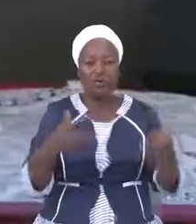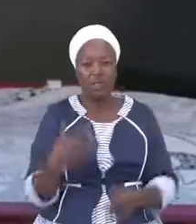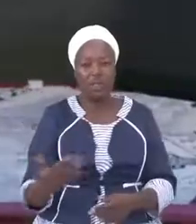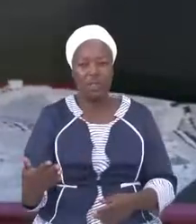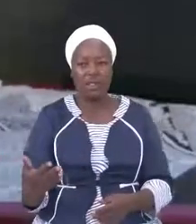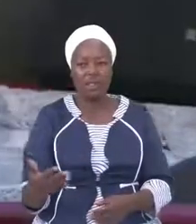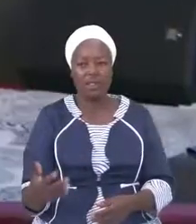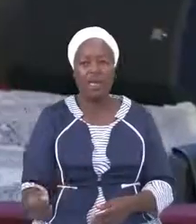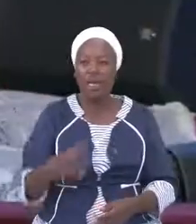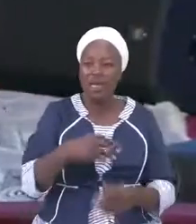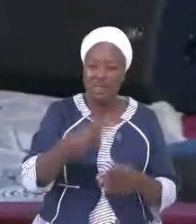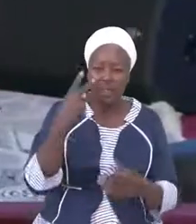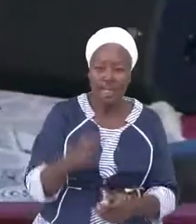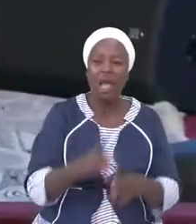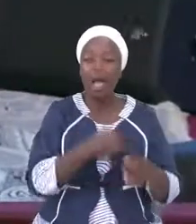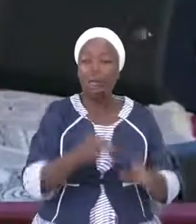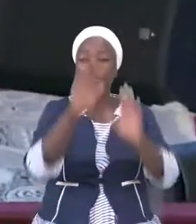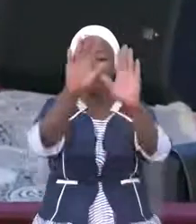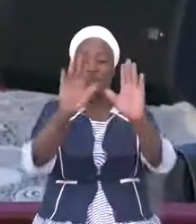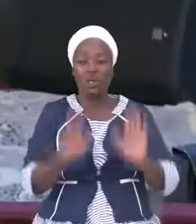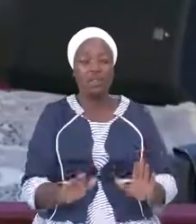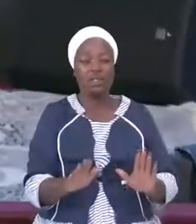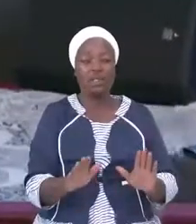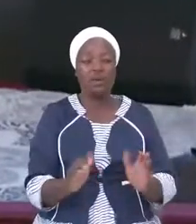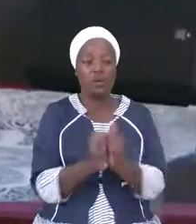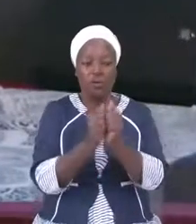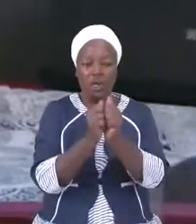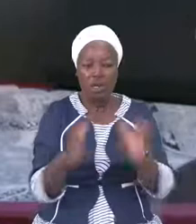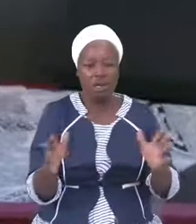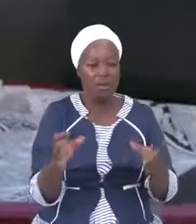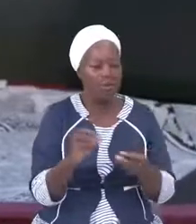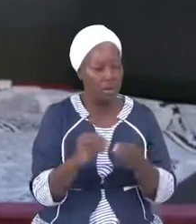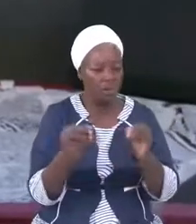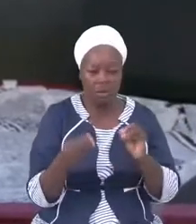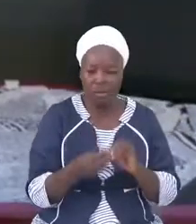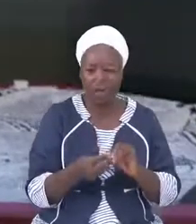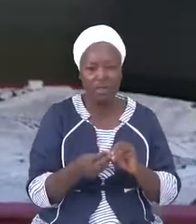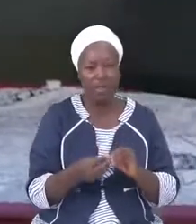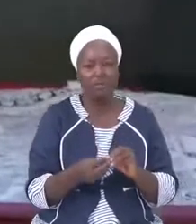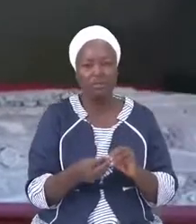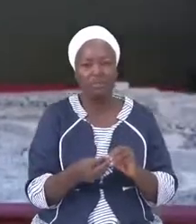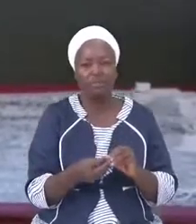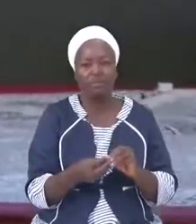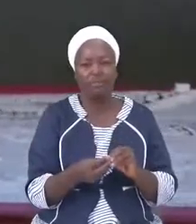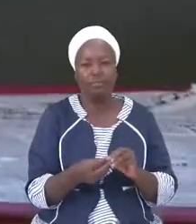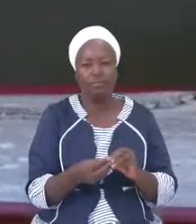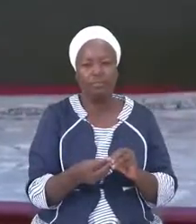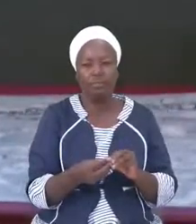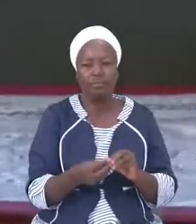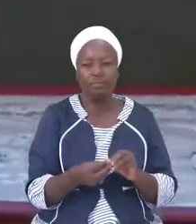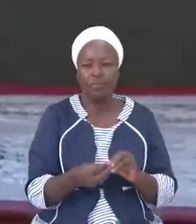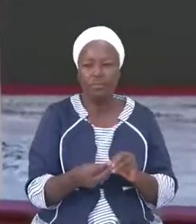des choses grandes et insondables. Des merveilles sans nombre. Des merveilles sans nombre.